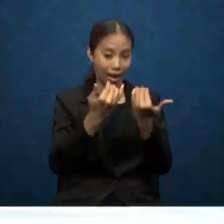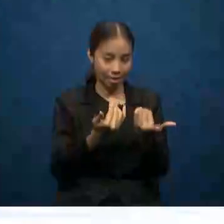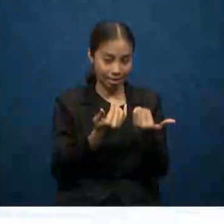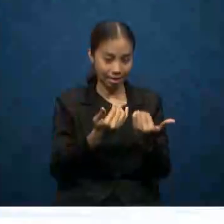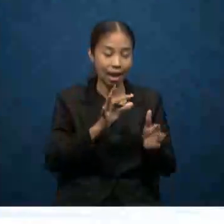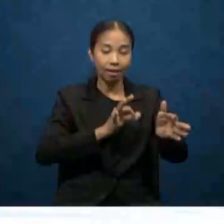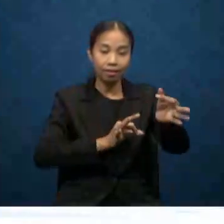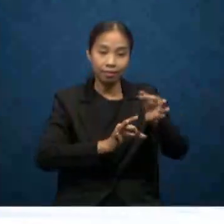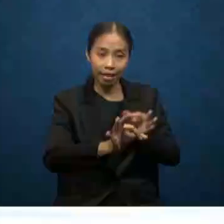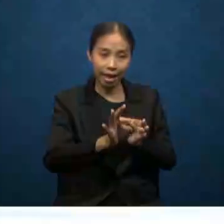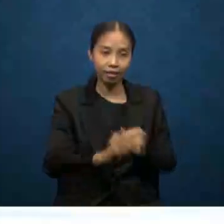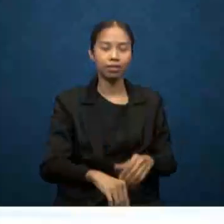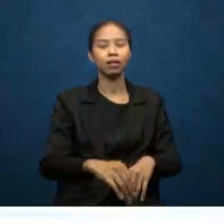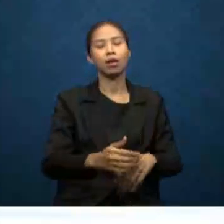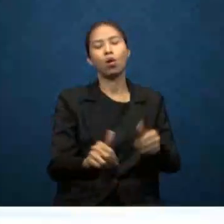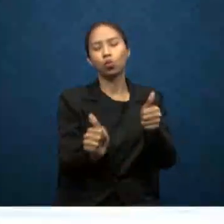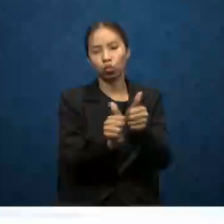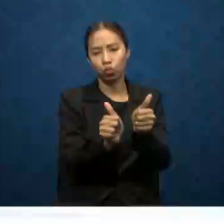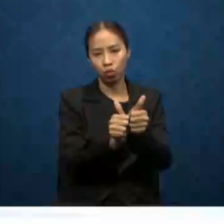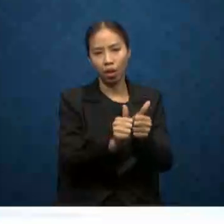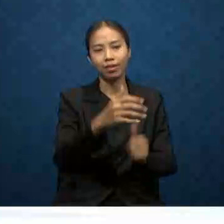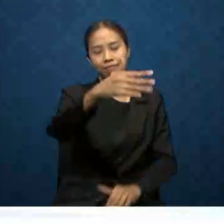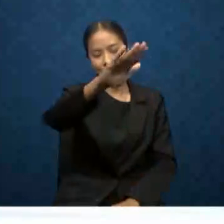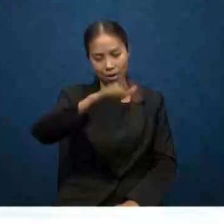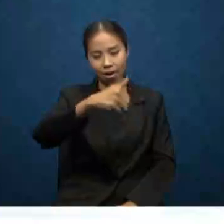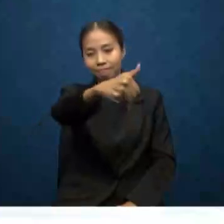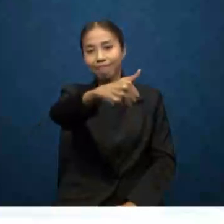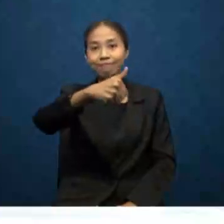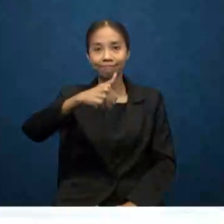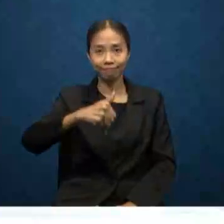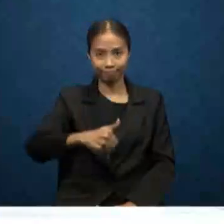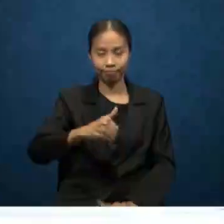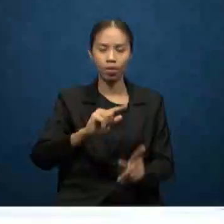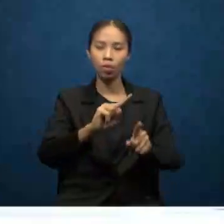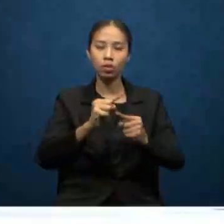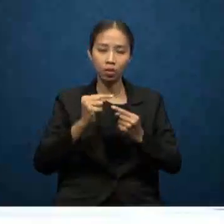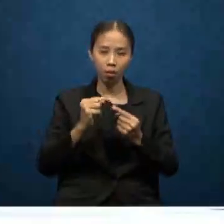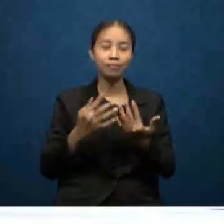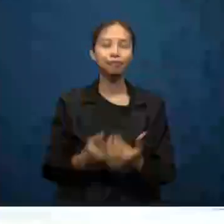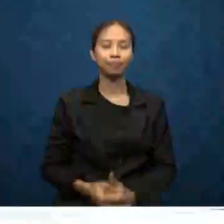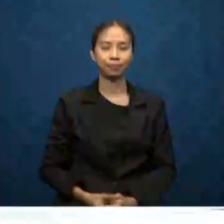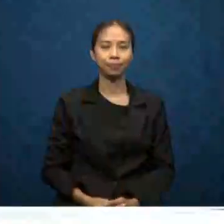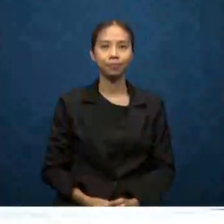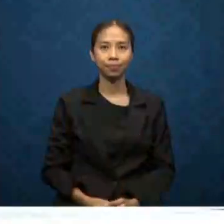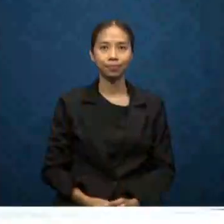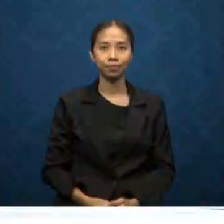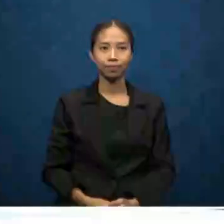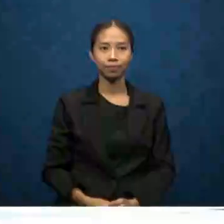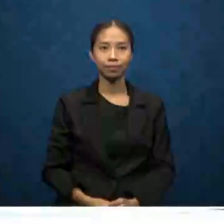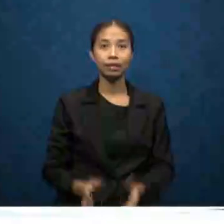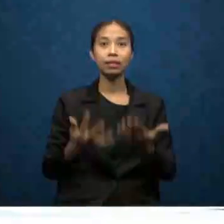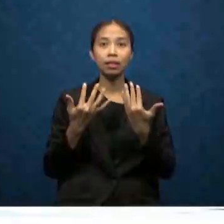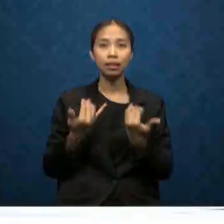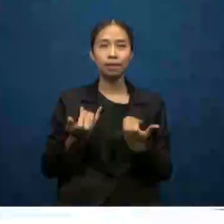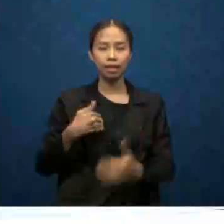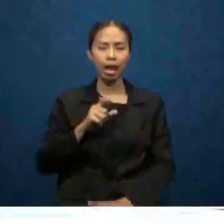้ท่านนำตเชอว่ารกสูงกครั้งในจรพันธม.วิวัติมาตอบกระทของกระผมแทนซึกระทูที่กระ